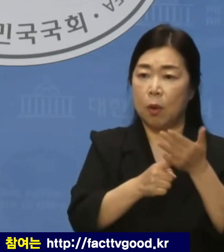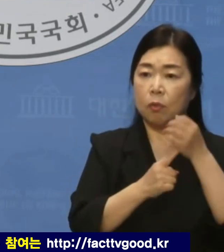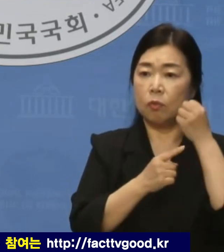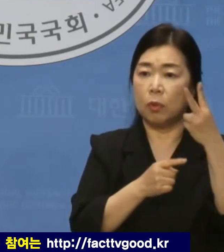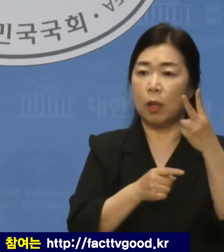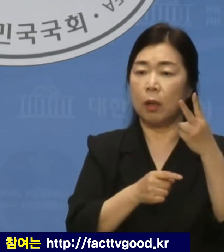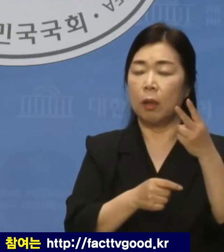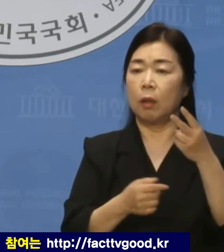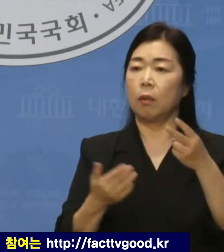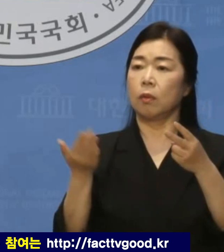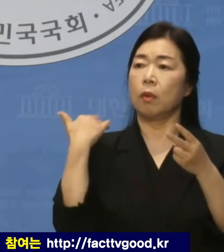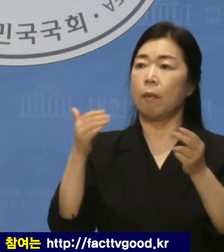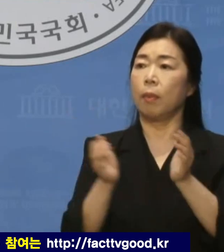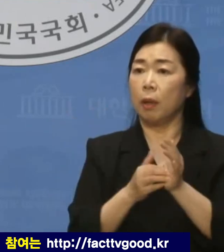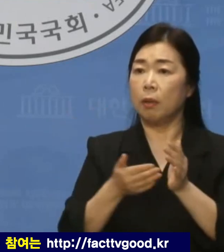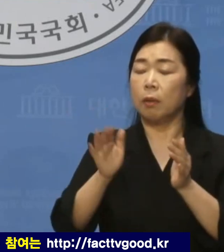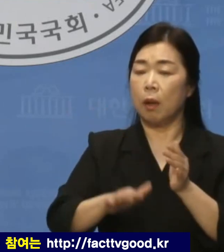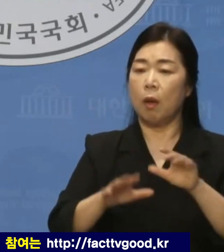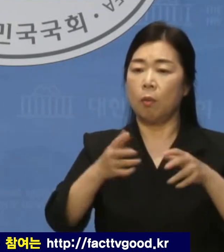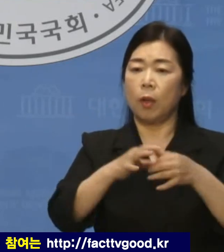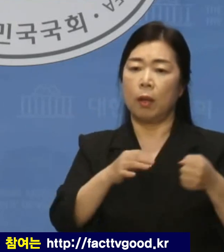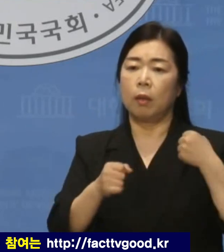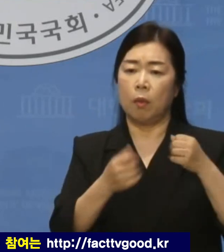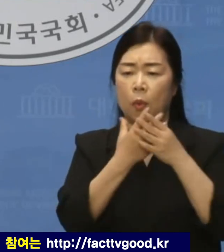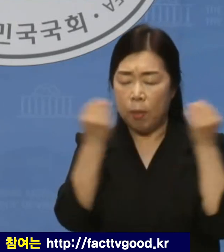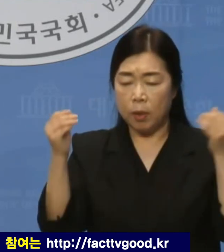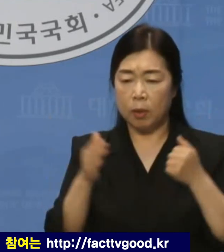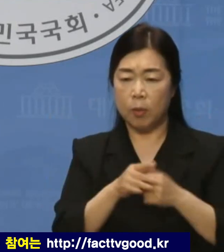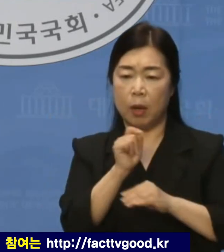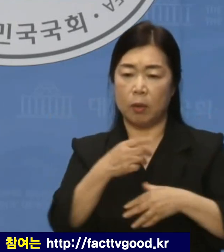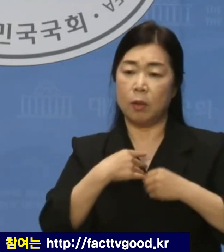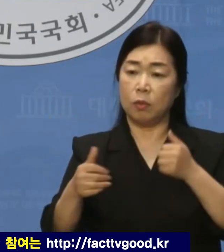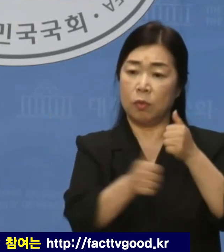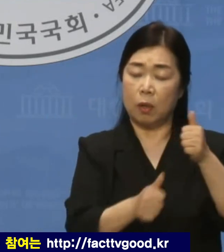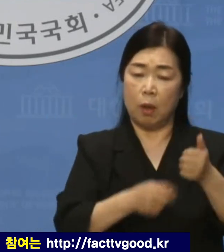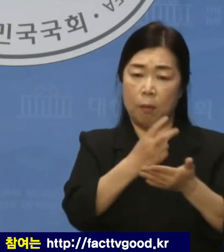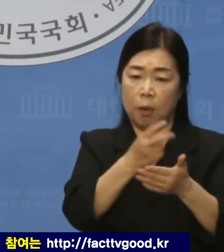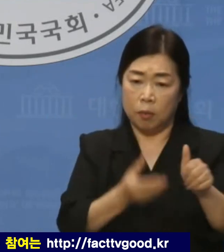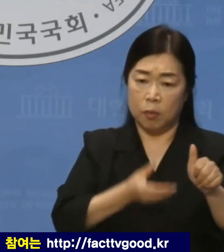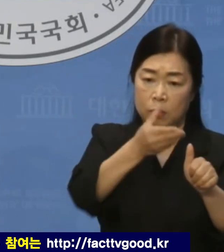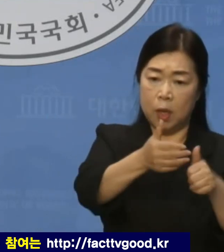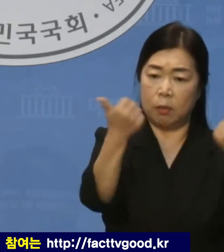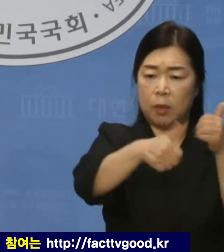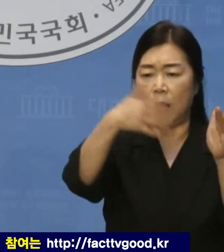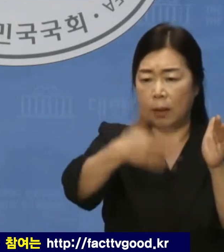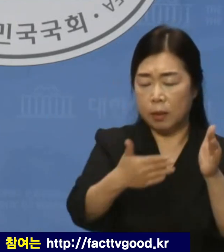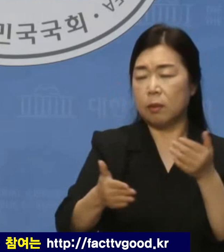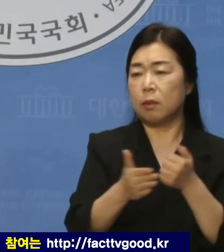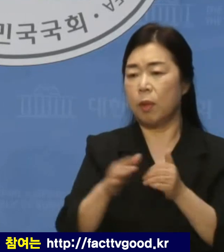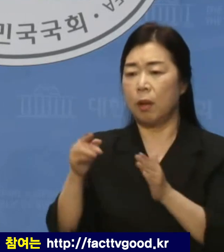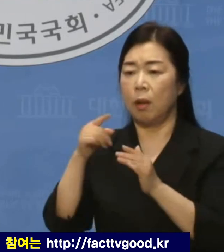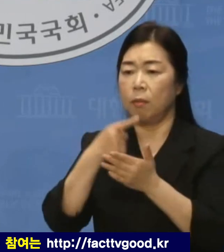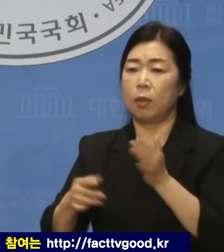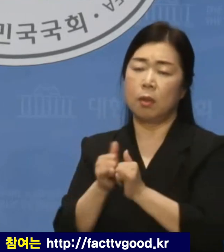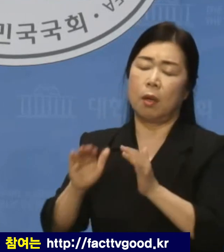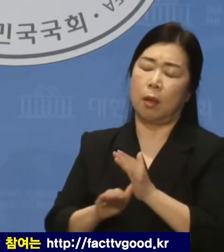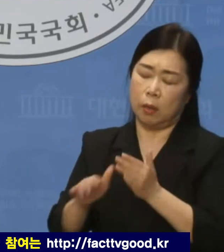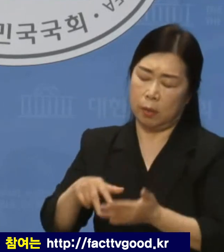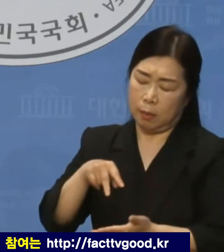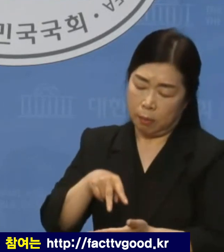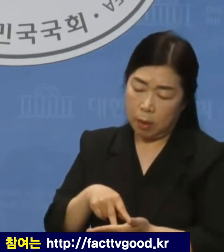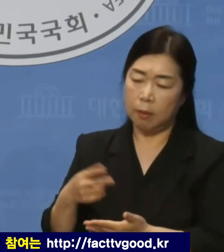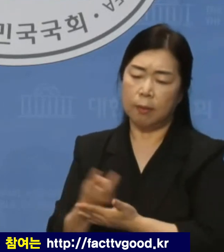되어갑니다. 국민의힘의 외면으로 행안위 법안심사소위의 법안심사조차 시작을 못해서 유가족들이 정말 애가